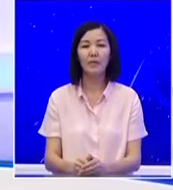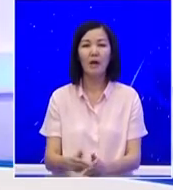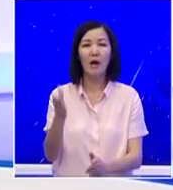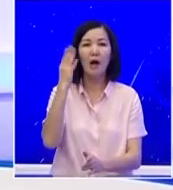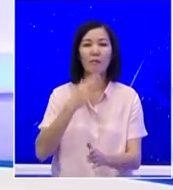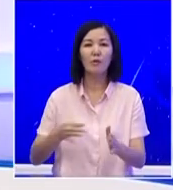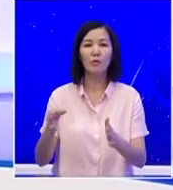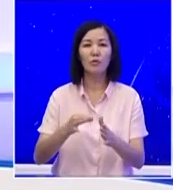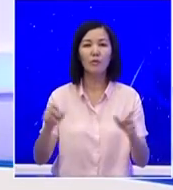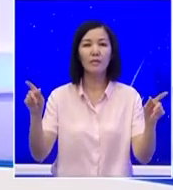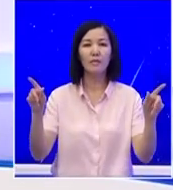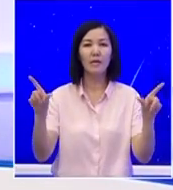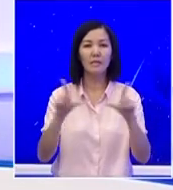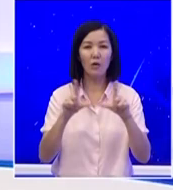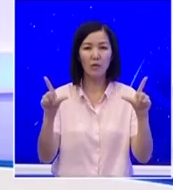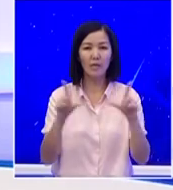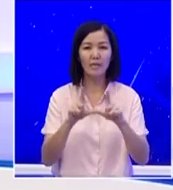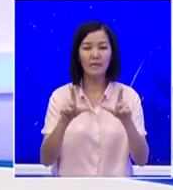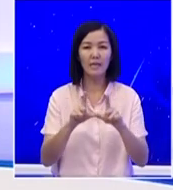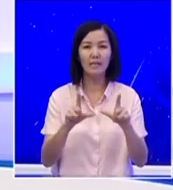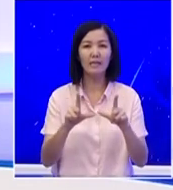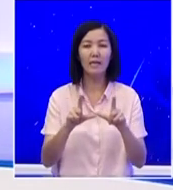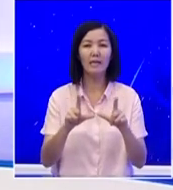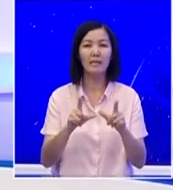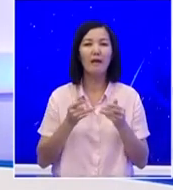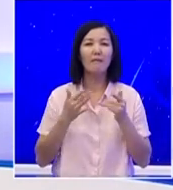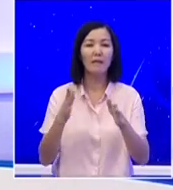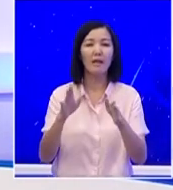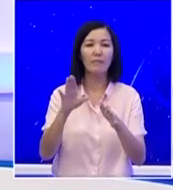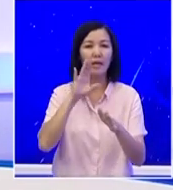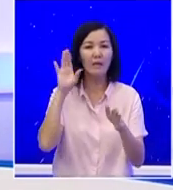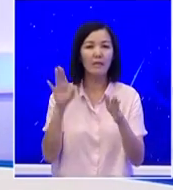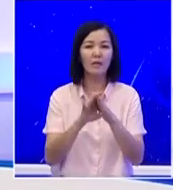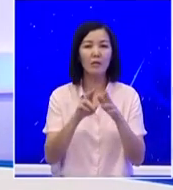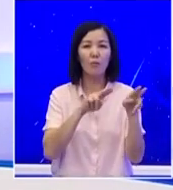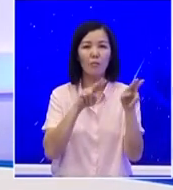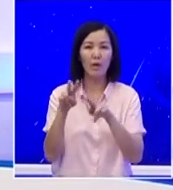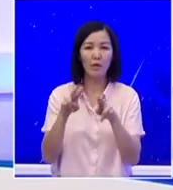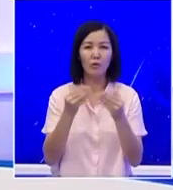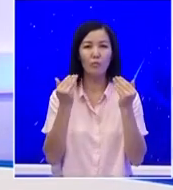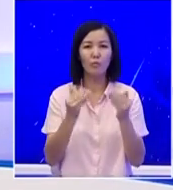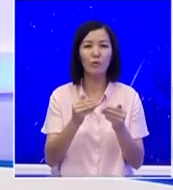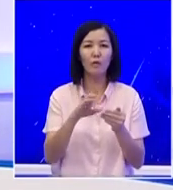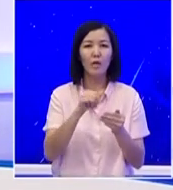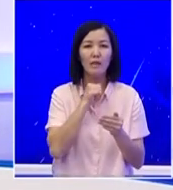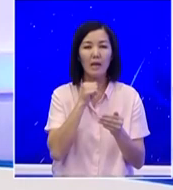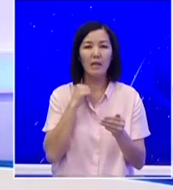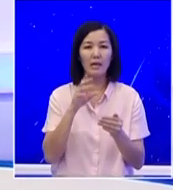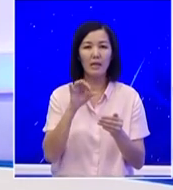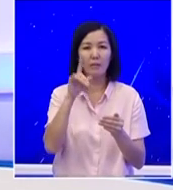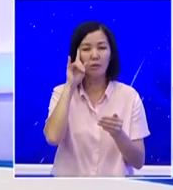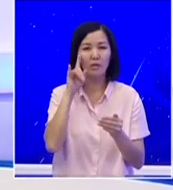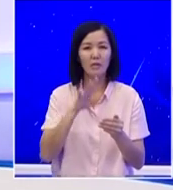Облыста сауда нысандарының карантин талаптарын сақтауы әлі де бақылауда. Бұл жылы рейдтік жұмыс Талғар мен Еңбекшіқазы ауданында